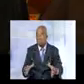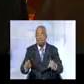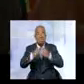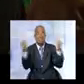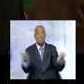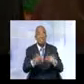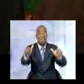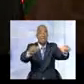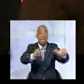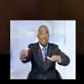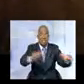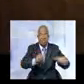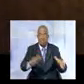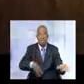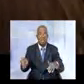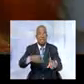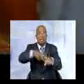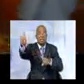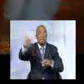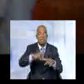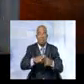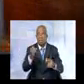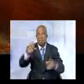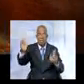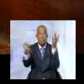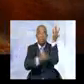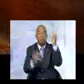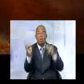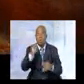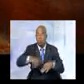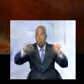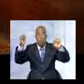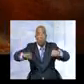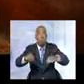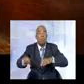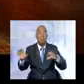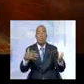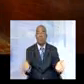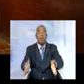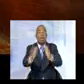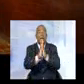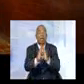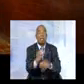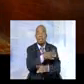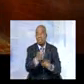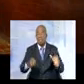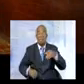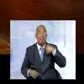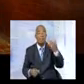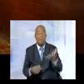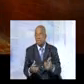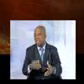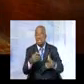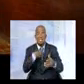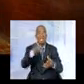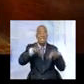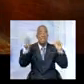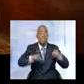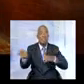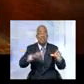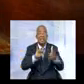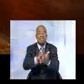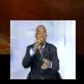d'activité professionnelle du pays où il va y avoir soit des appels à concurrence pour privatisation,